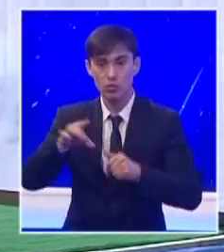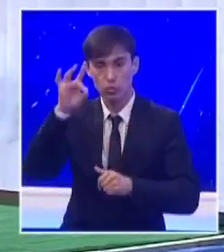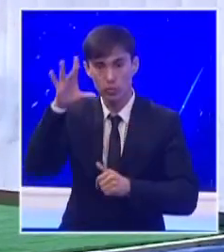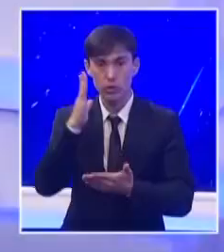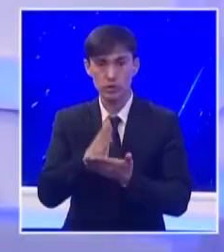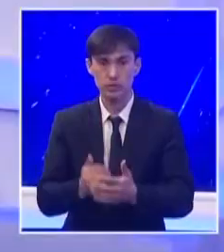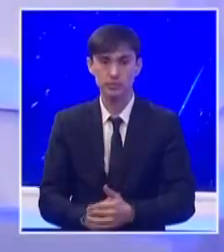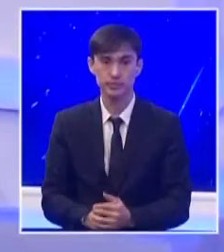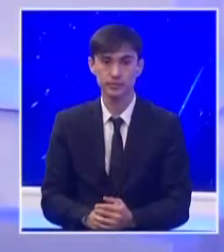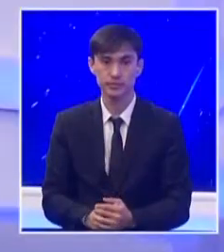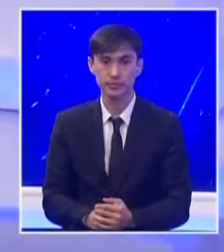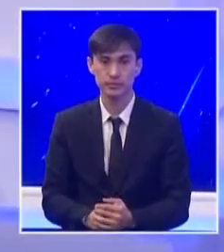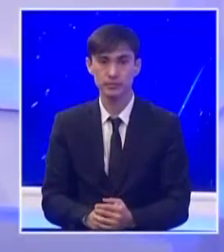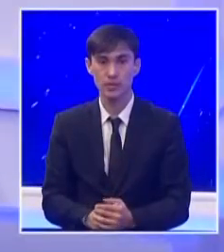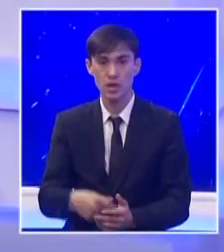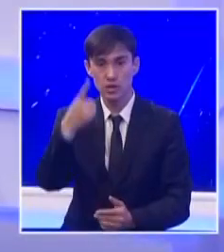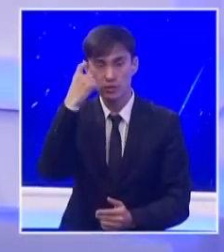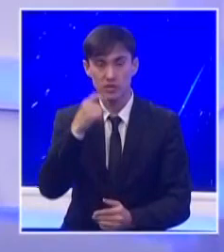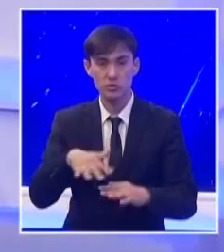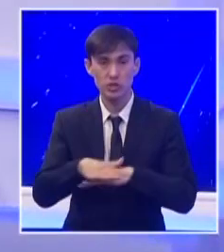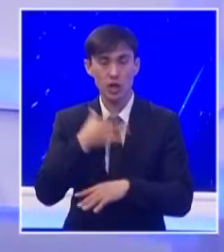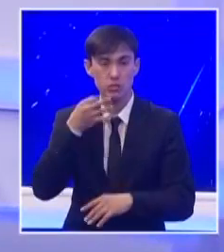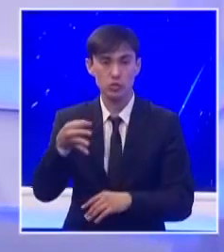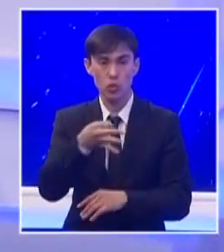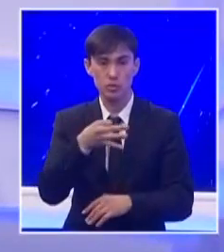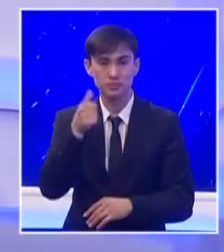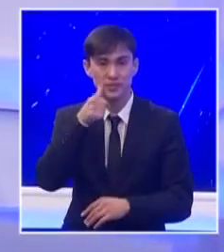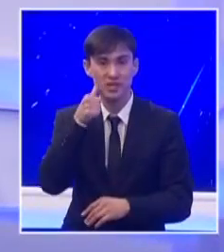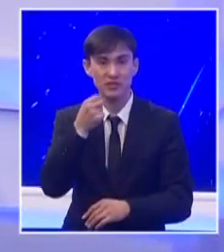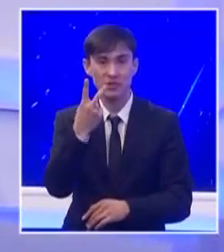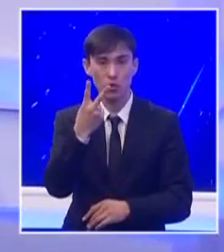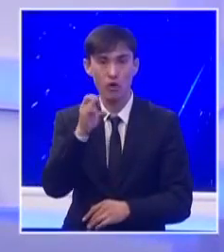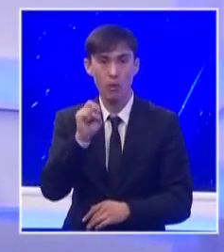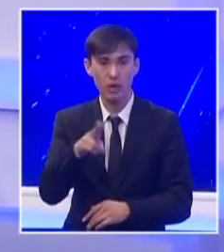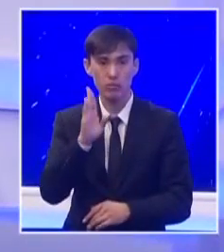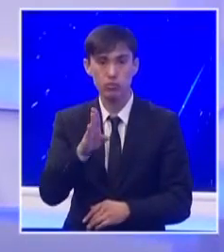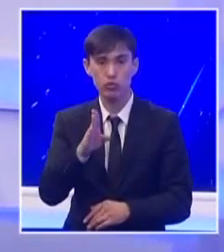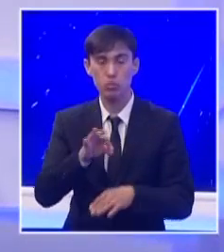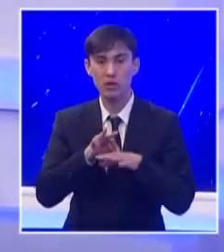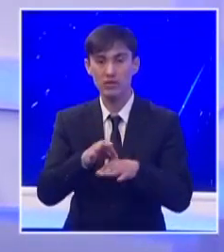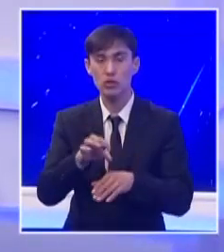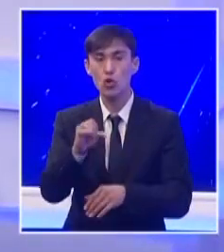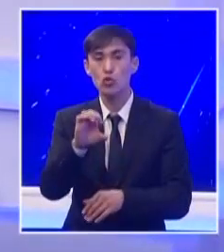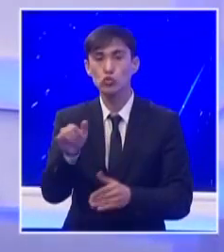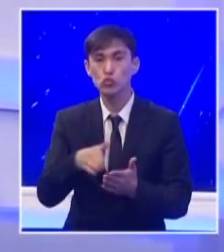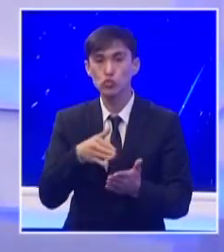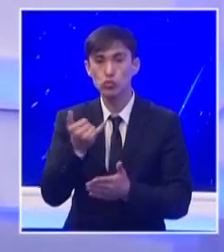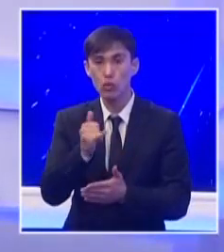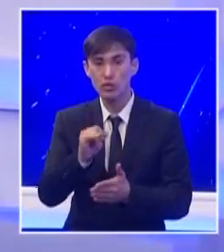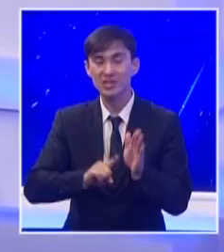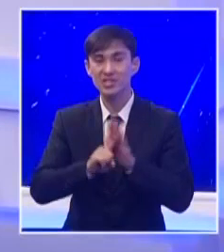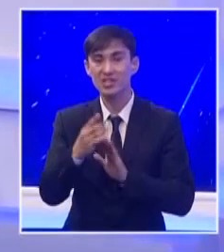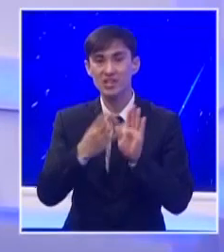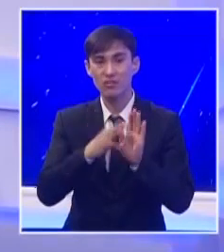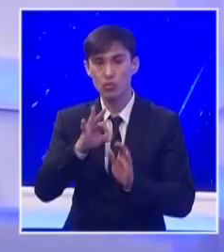популярность. Доводим до сведения жителей Алматинской области. Завтра, 2 апреля, будет проведен субботник. Он стартует в